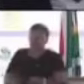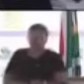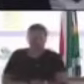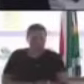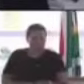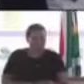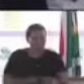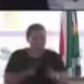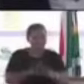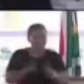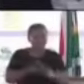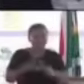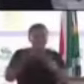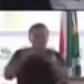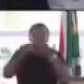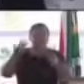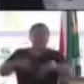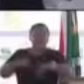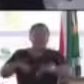ngibonga kakhulu